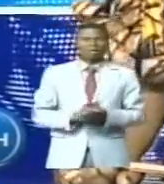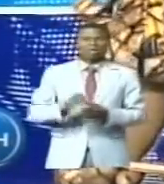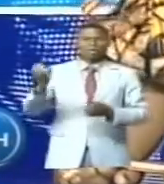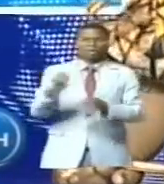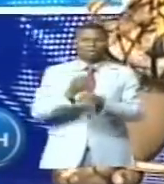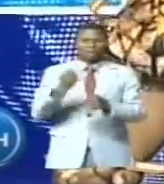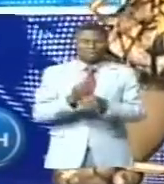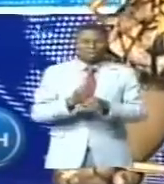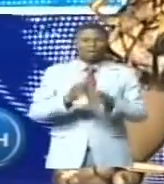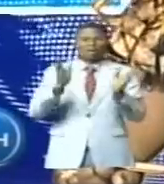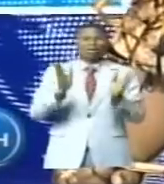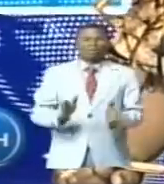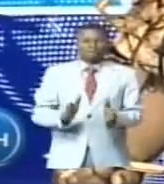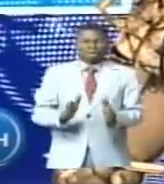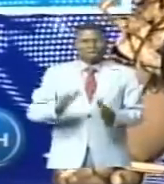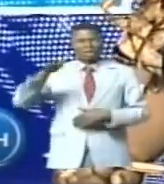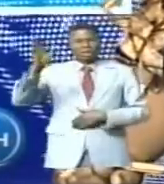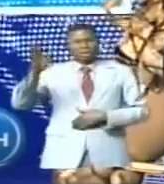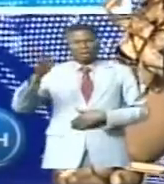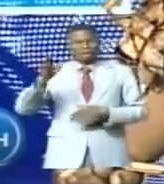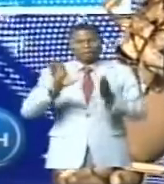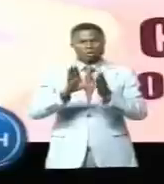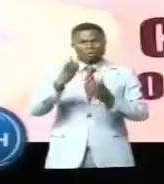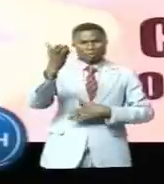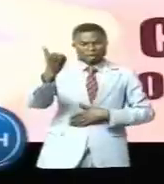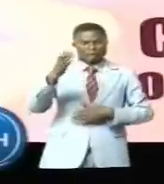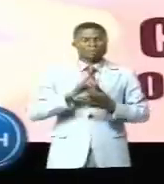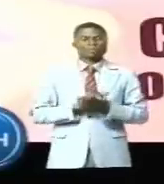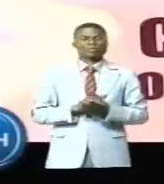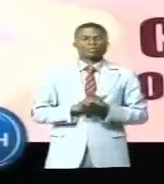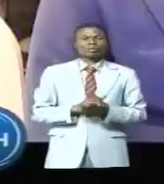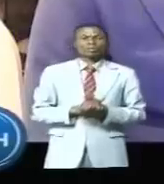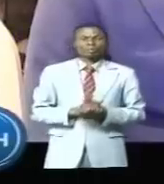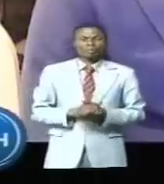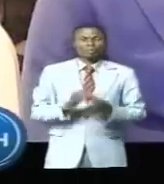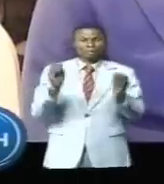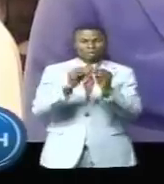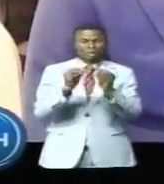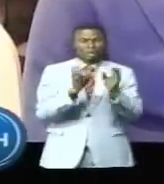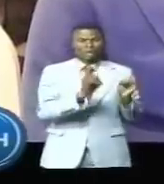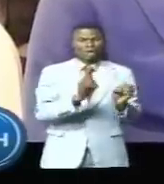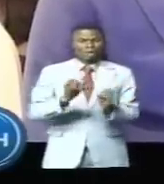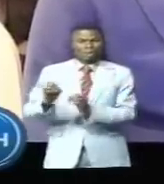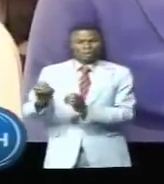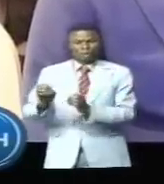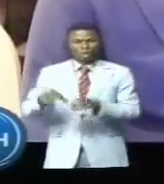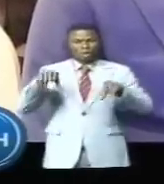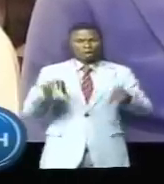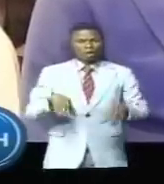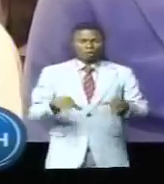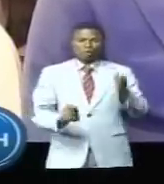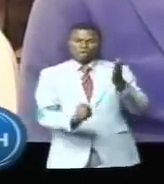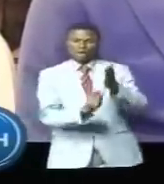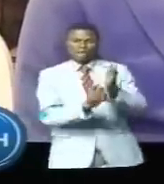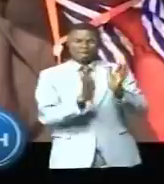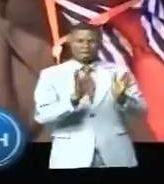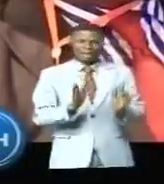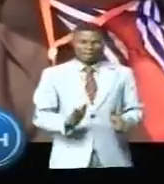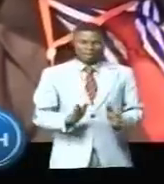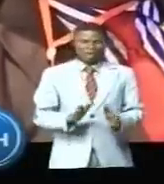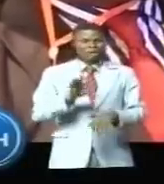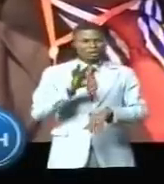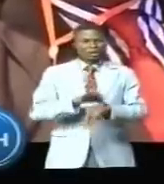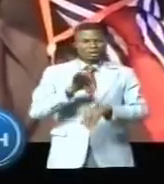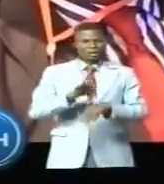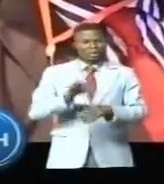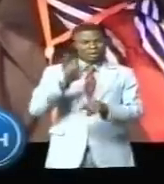de la sous-traitance, Ahmed Kalej Merendeke. Ces rencontres organisées par Congo Stratégie étaient une occasion